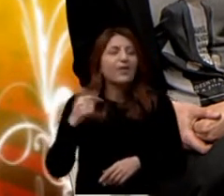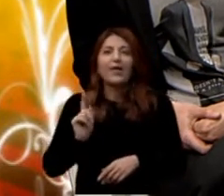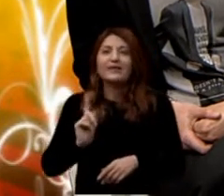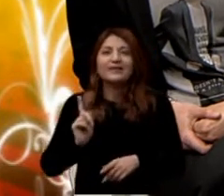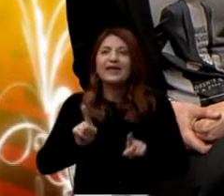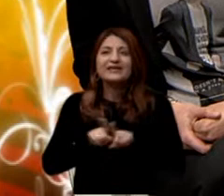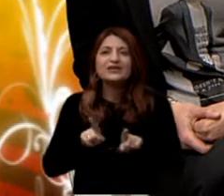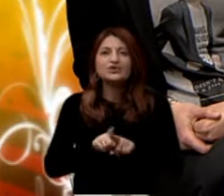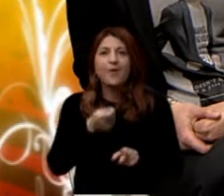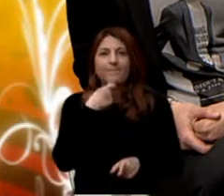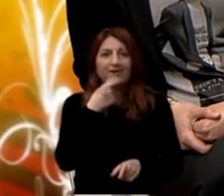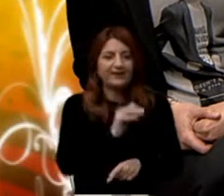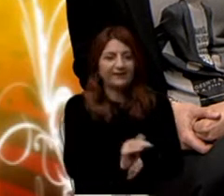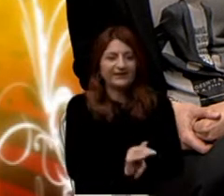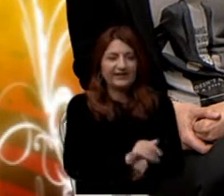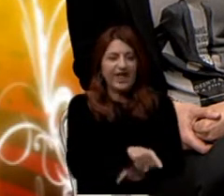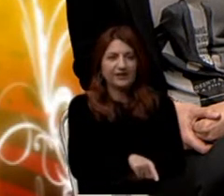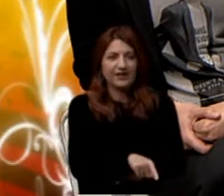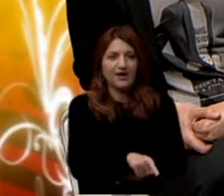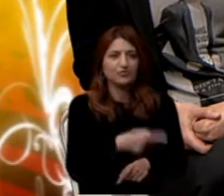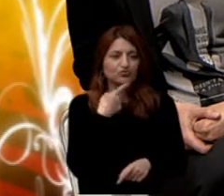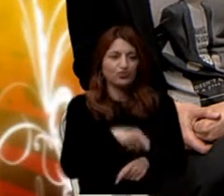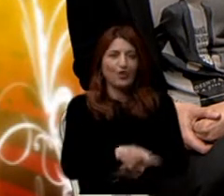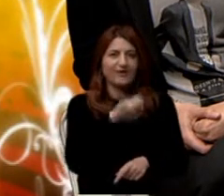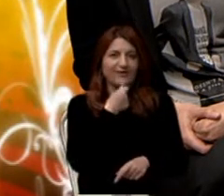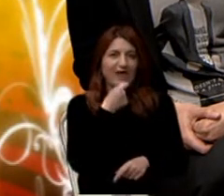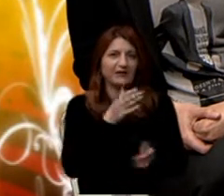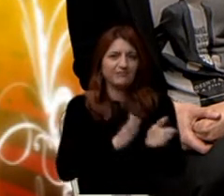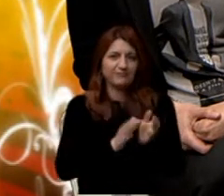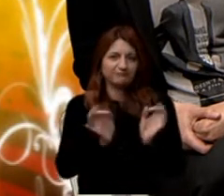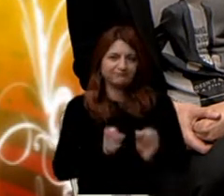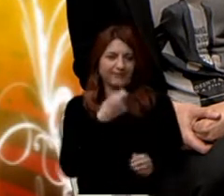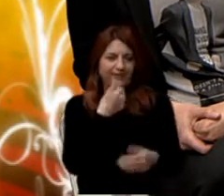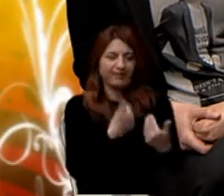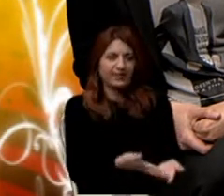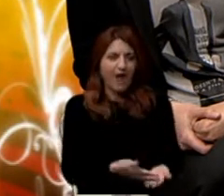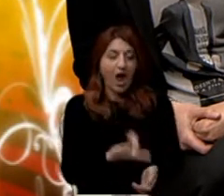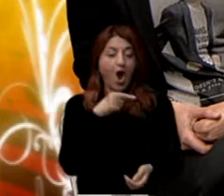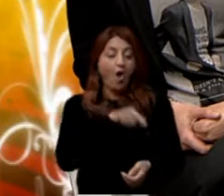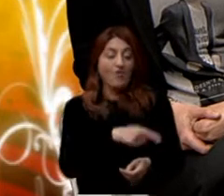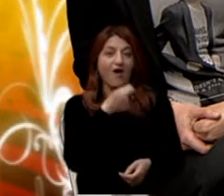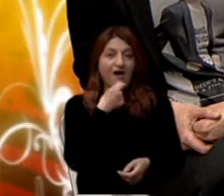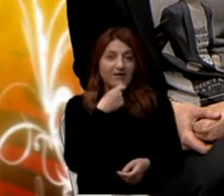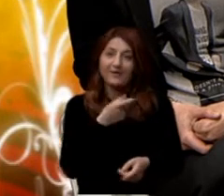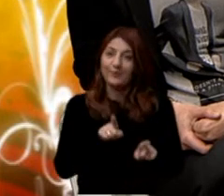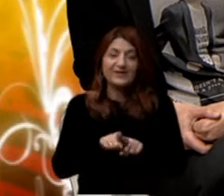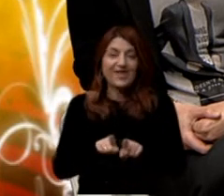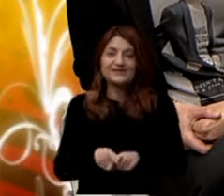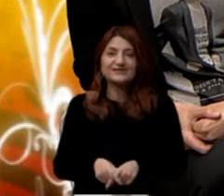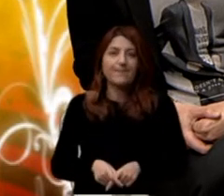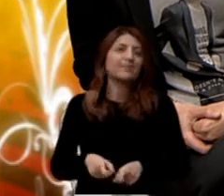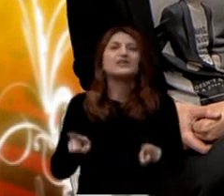drugačija prehrana djeteta koje ona čuva ili koje mu priprema obrok? Da li taj roditelj,